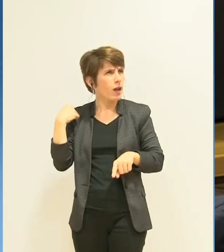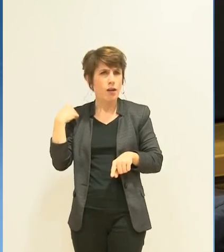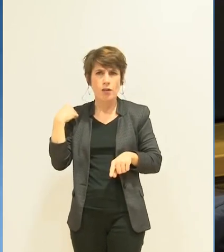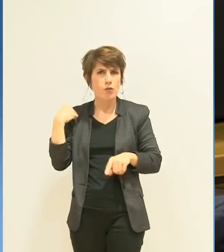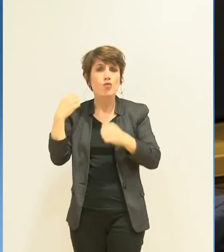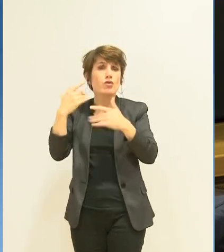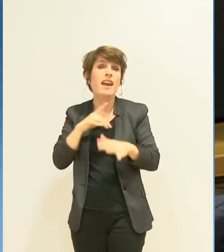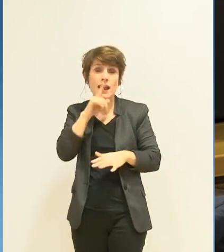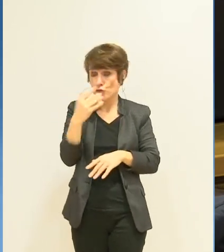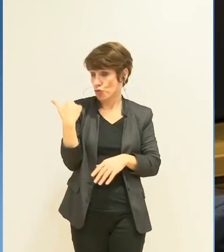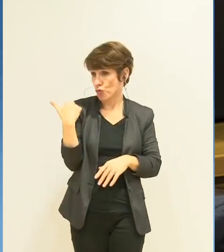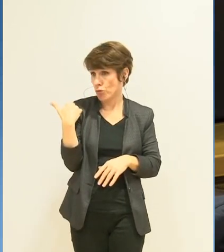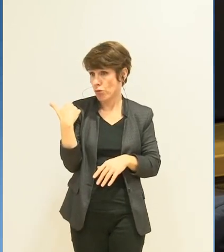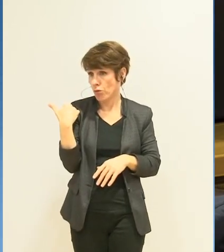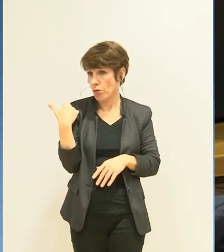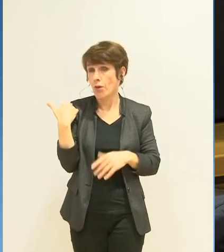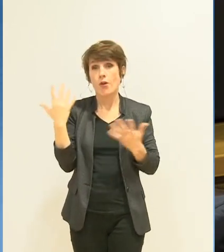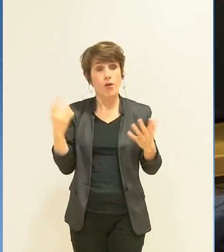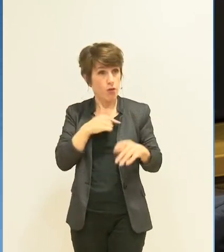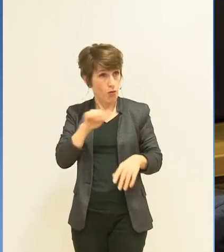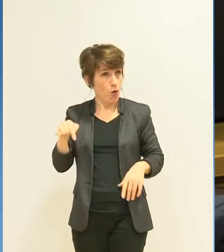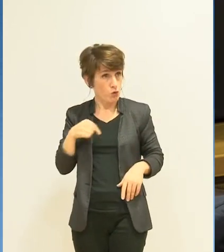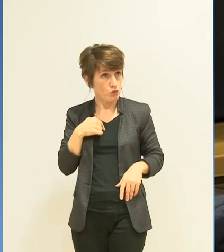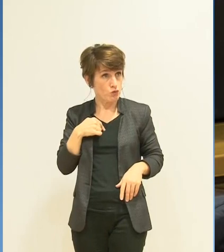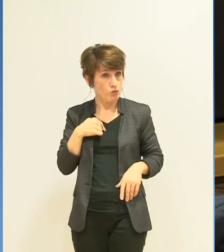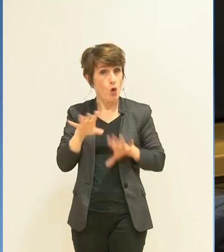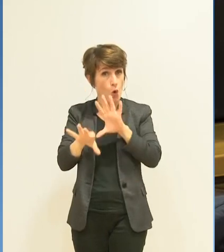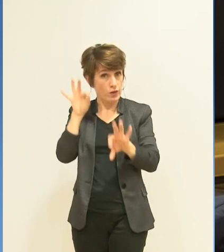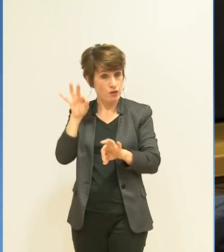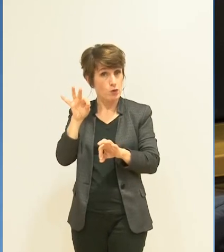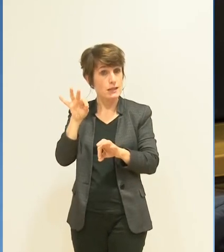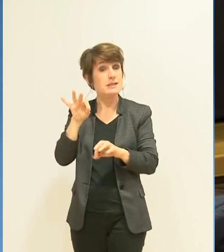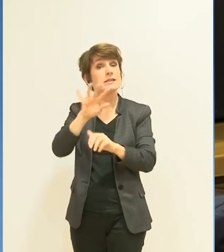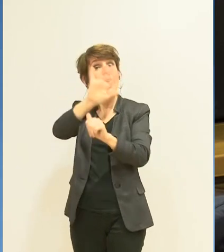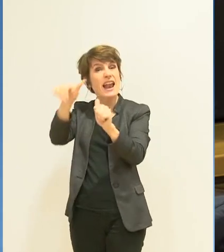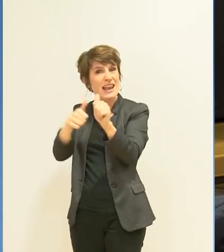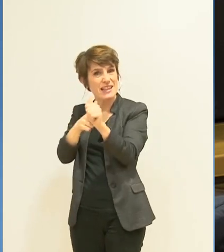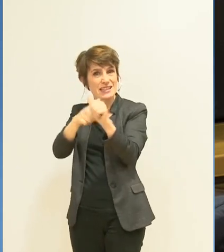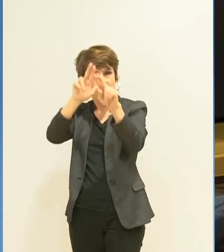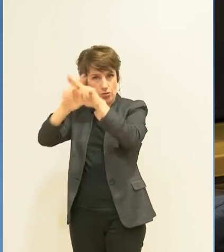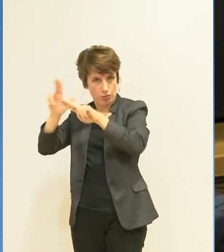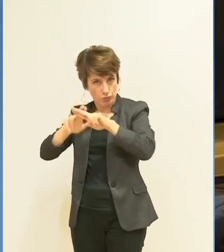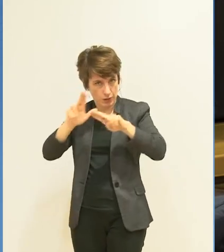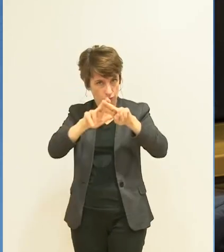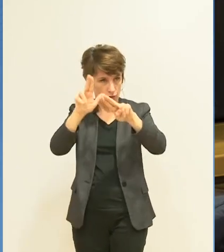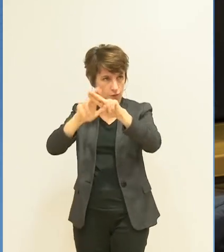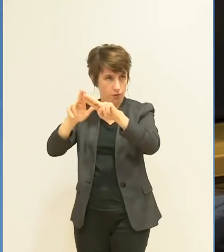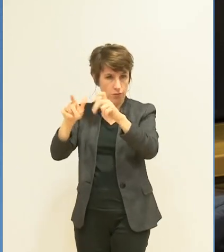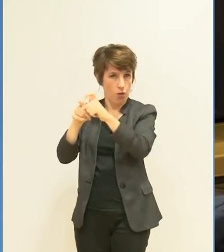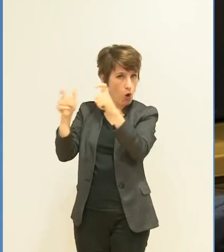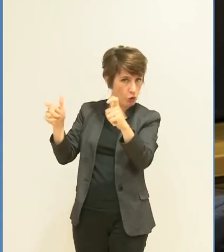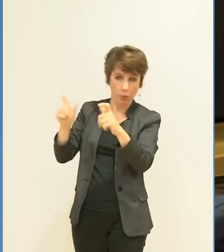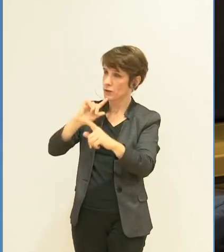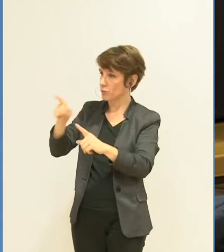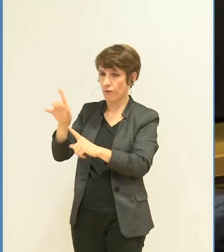quelques jours choisis l'assistant de maître d'oeuvre qui a été qui va